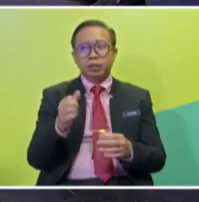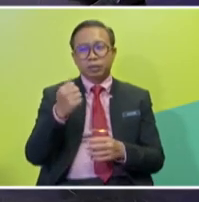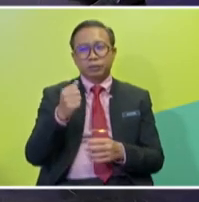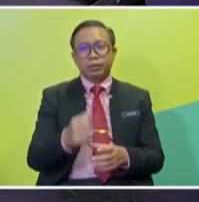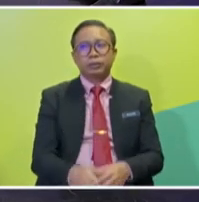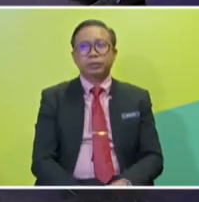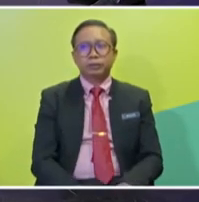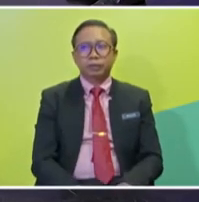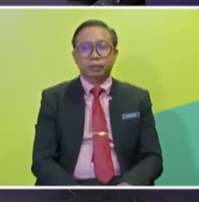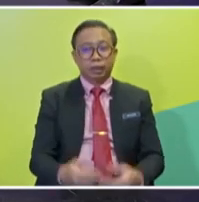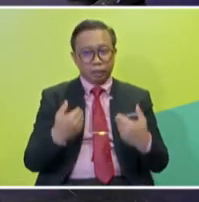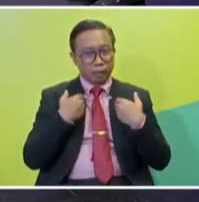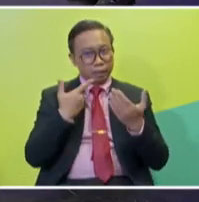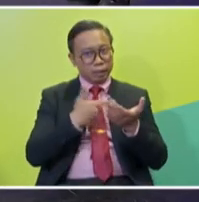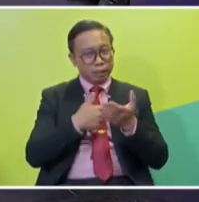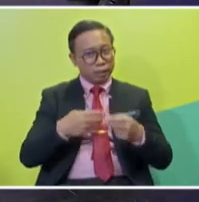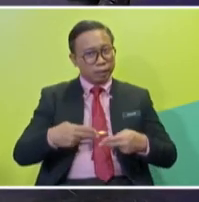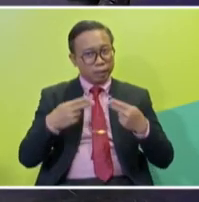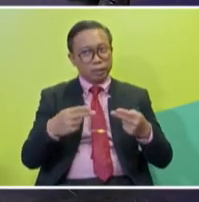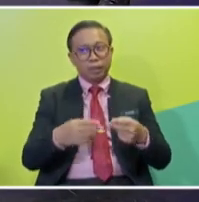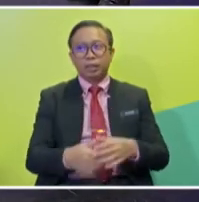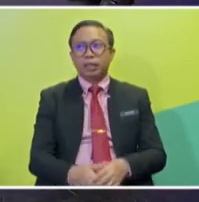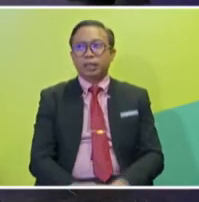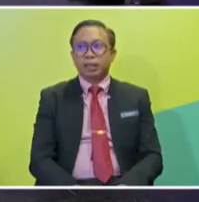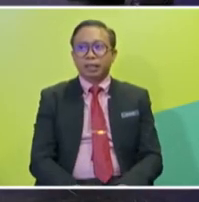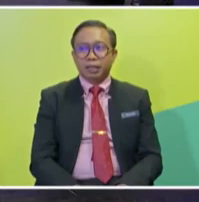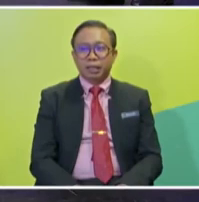ada peluangnya hadiah lain